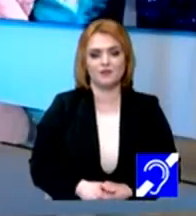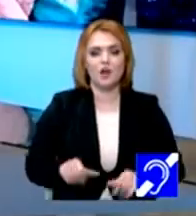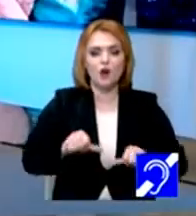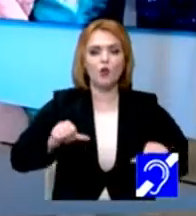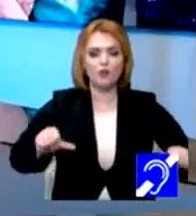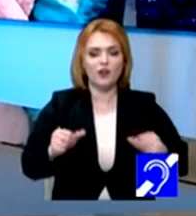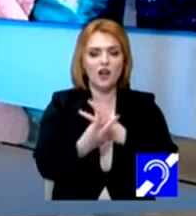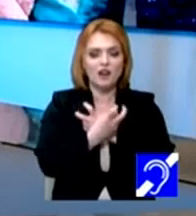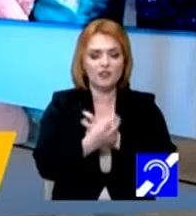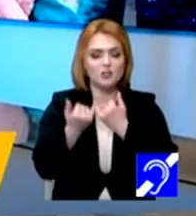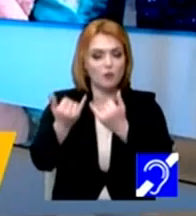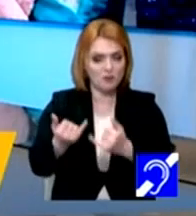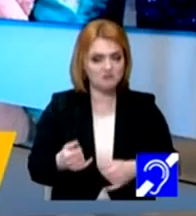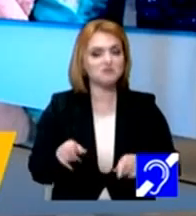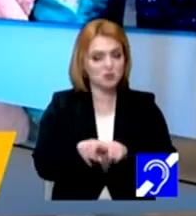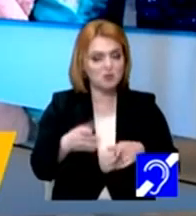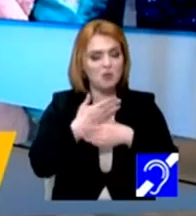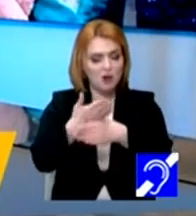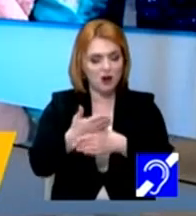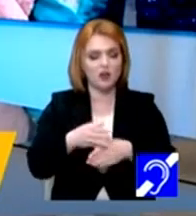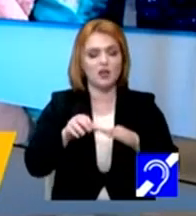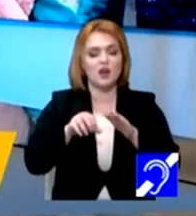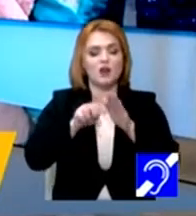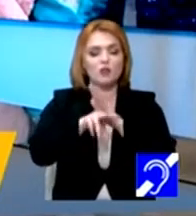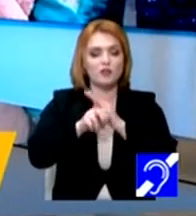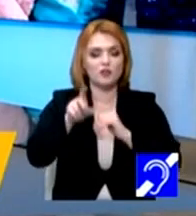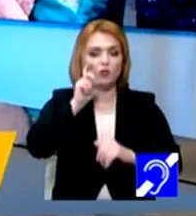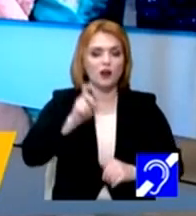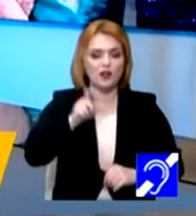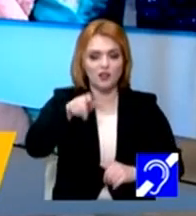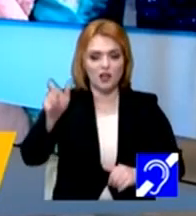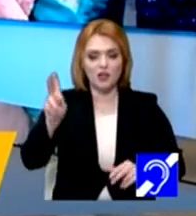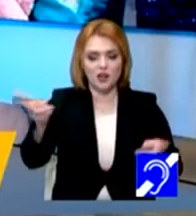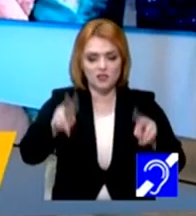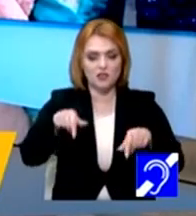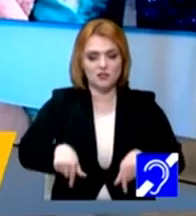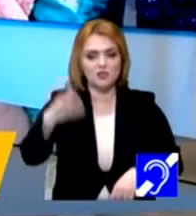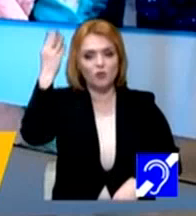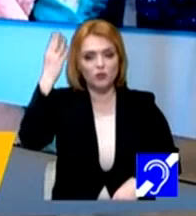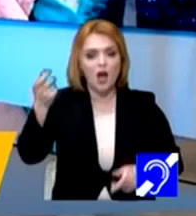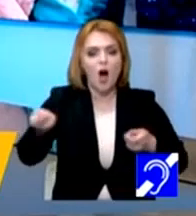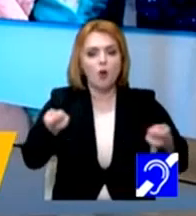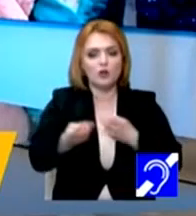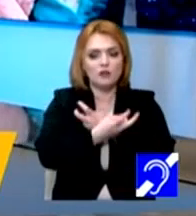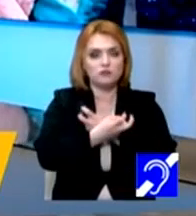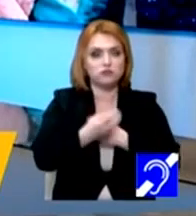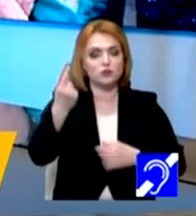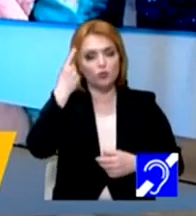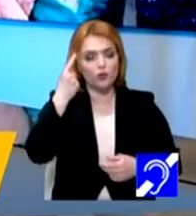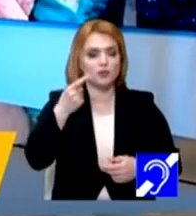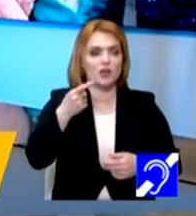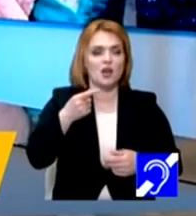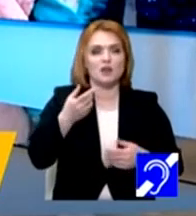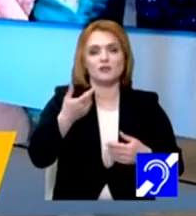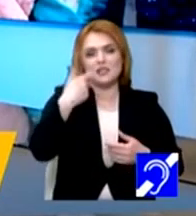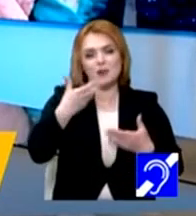Guvernul Elveției oferă o mână de ajutor ucrainenilor care s-au refugiat în Republica Moldova. Autoritățile elvețiene își propun să